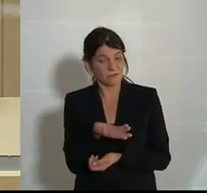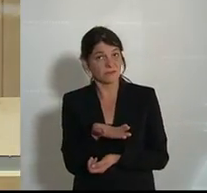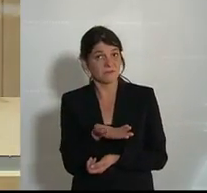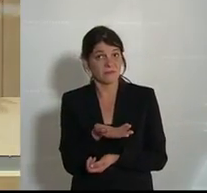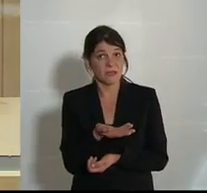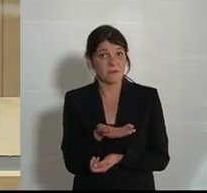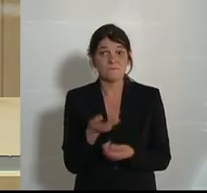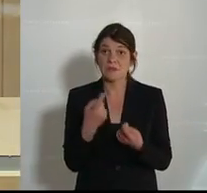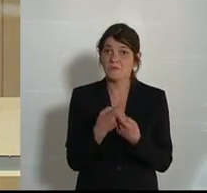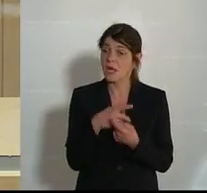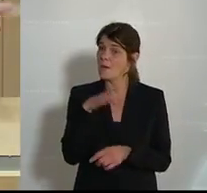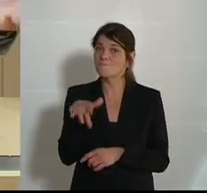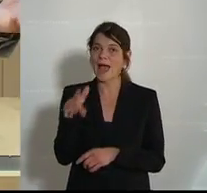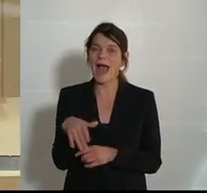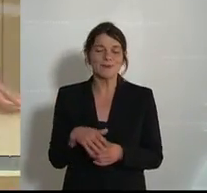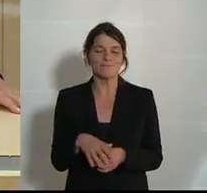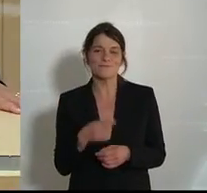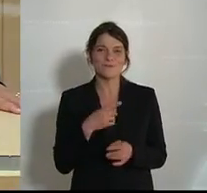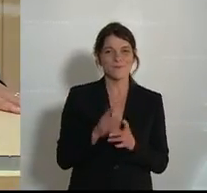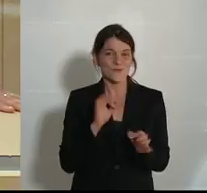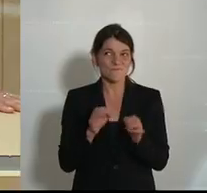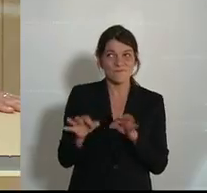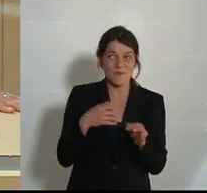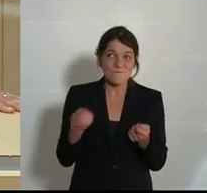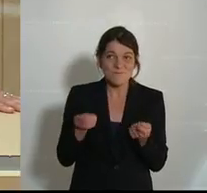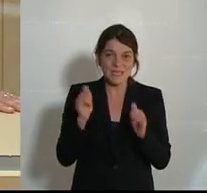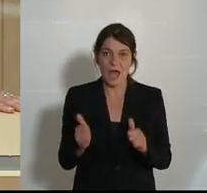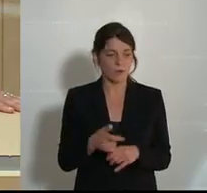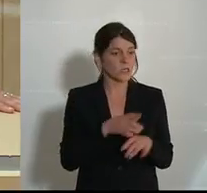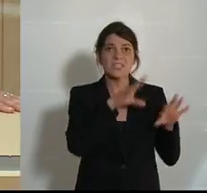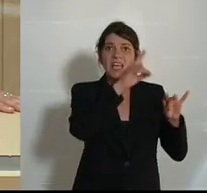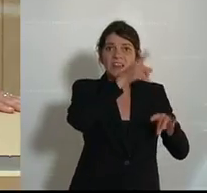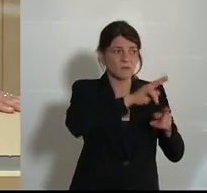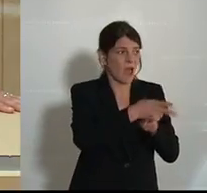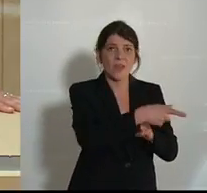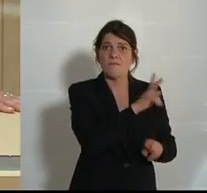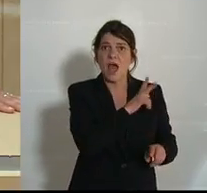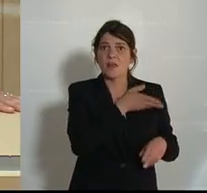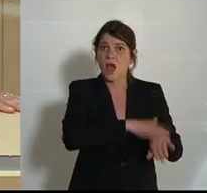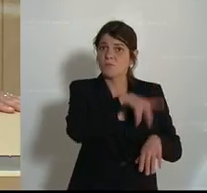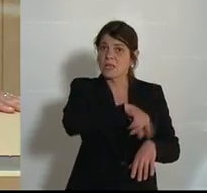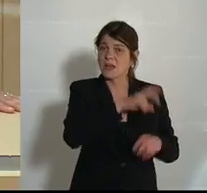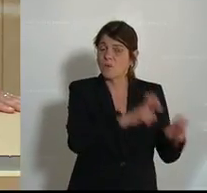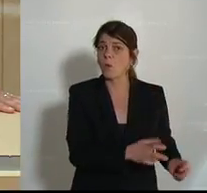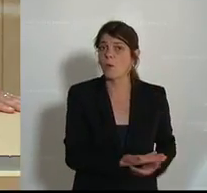dass es sich die einen richten, während Zehntausende andere auf eine günstige Wohnung warten.